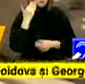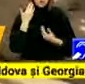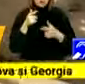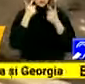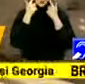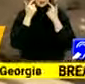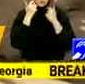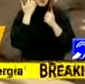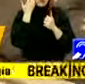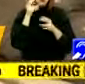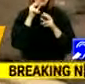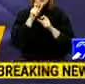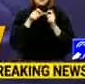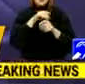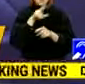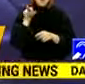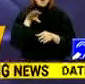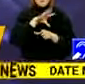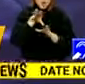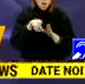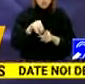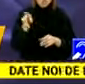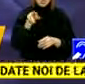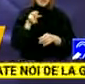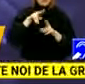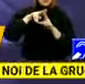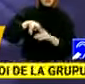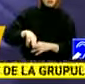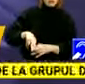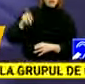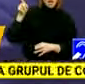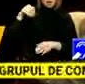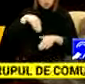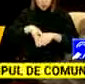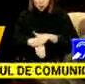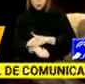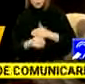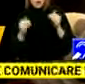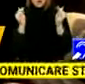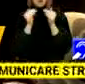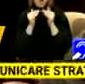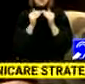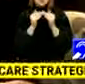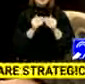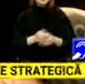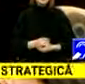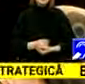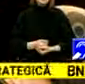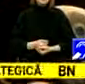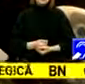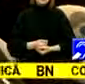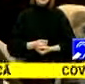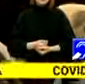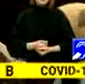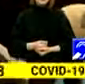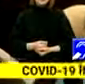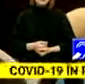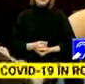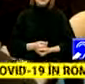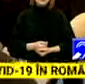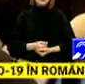vorbește despre părinții și fratele ei, pe care i-a lăsat în pivnița casei. We don't know why is this happening to